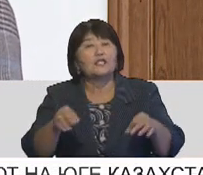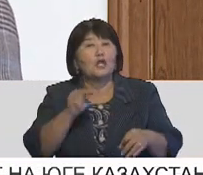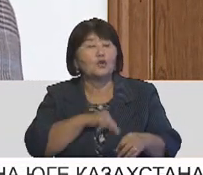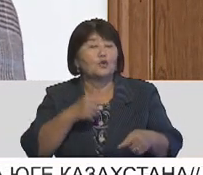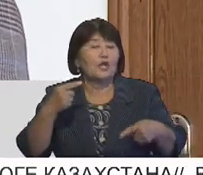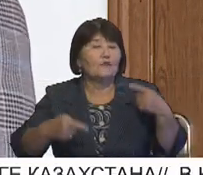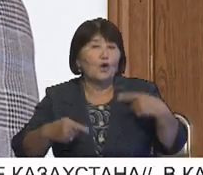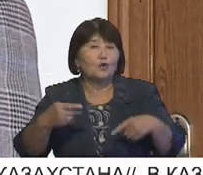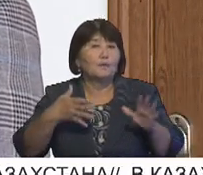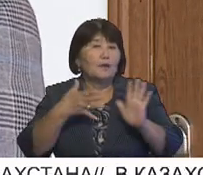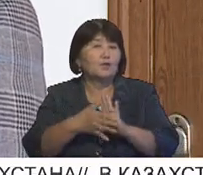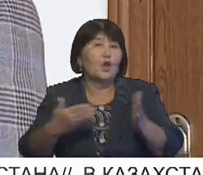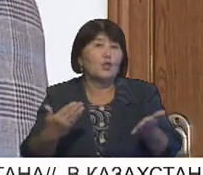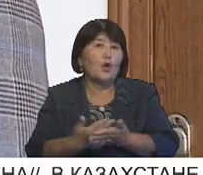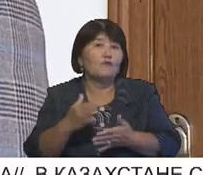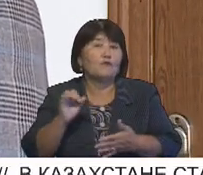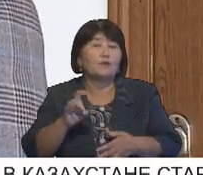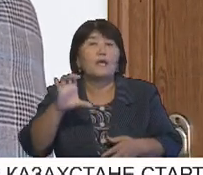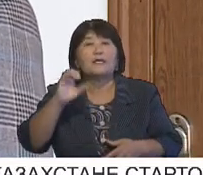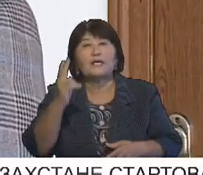споров внедрение новых форм социального партнёрства L